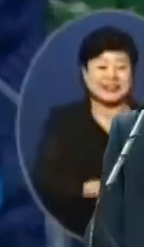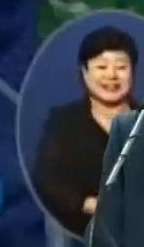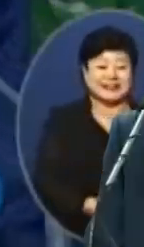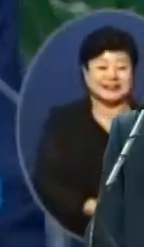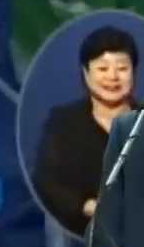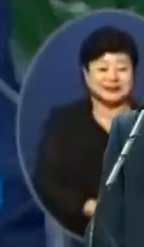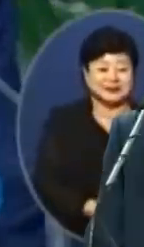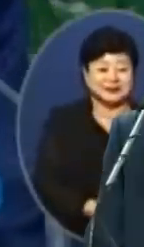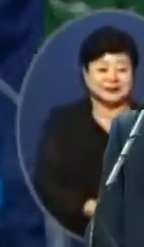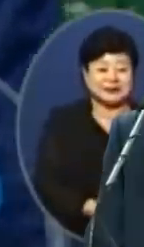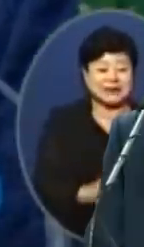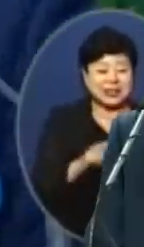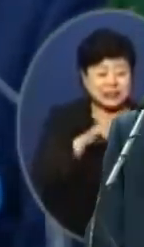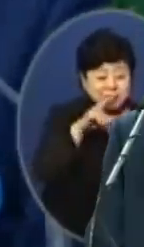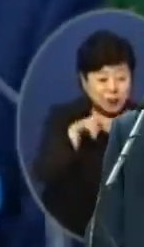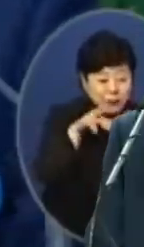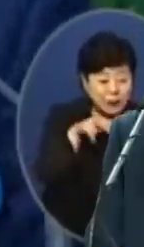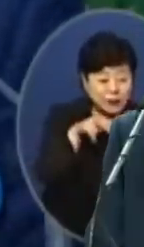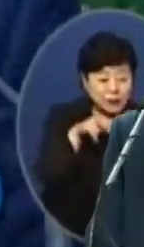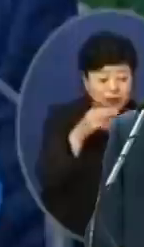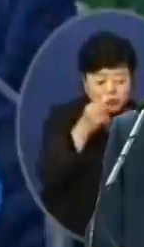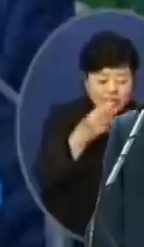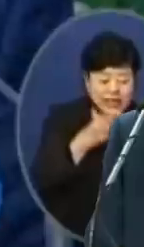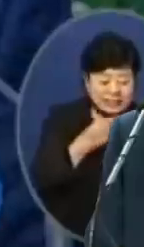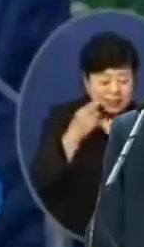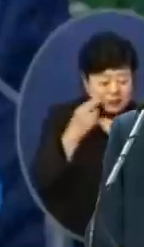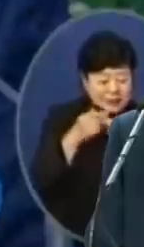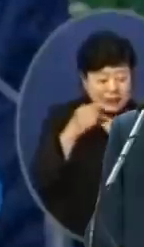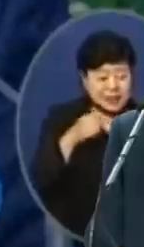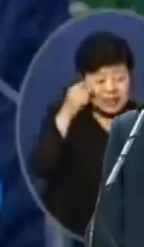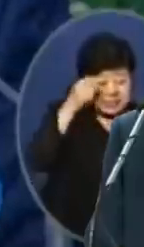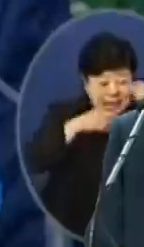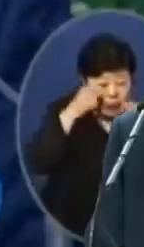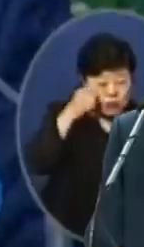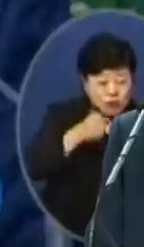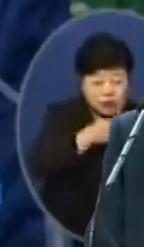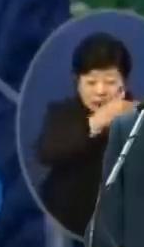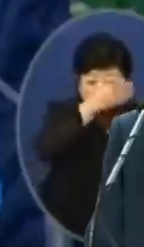것입니다. 성경에 보면 유대인 사울이라는 젊은 청년이